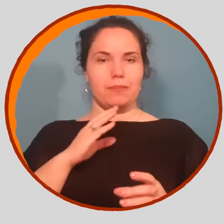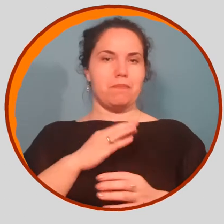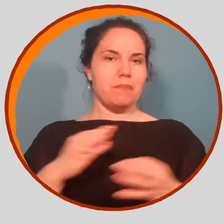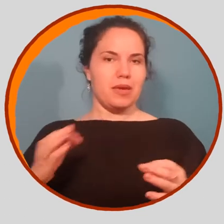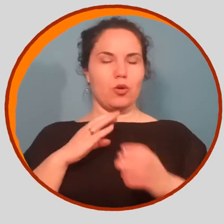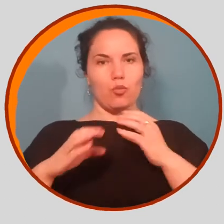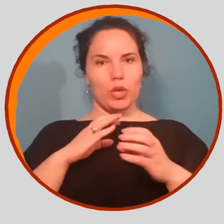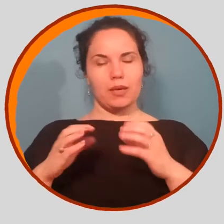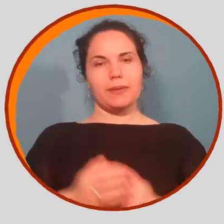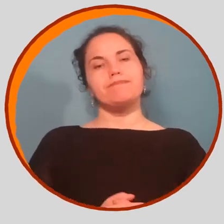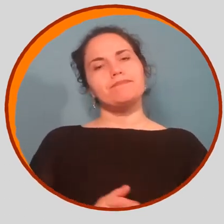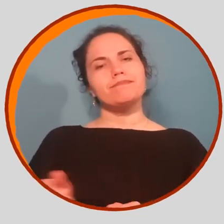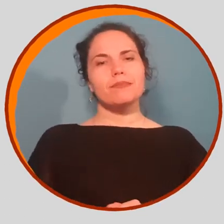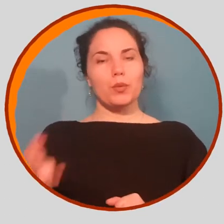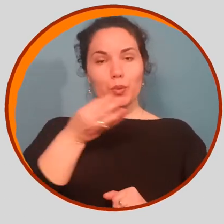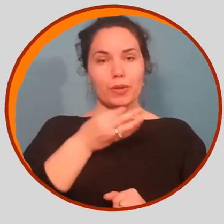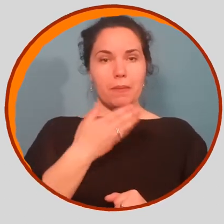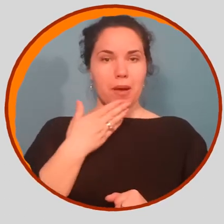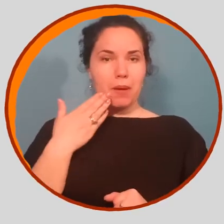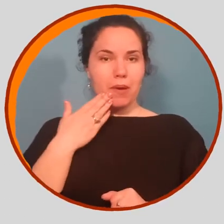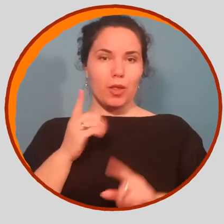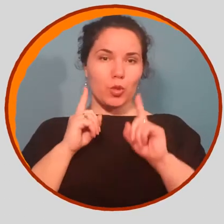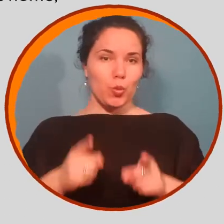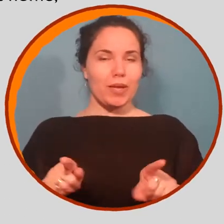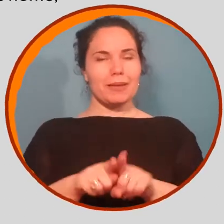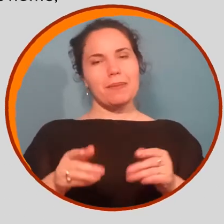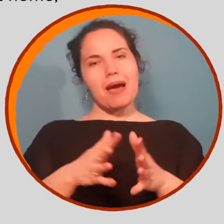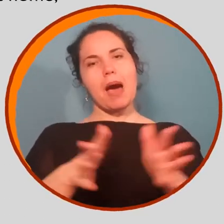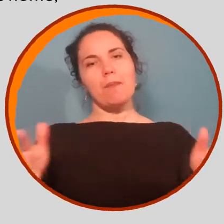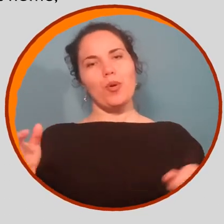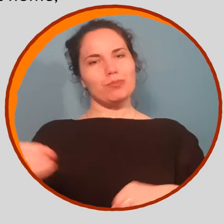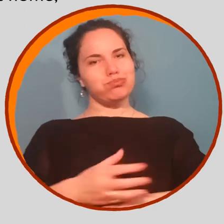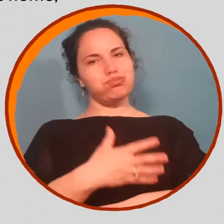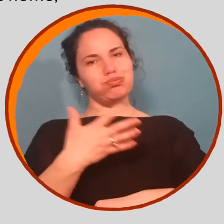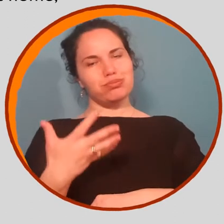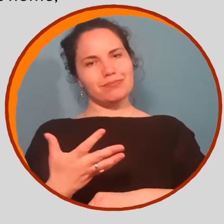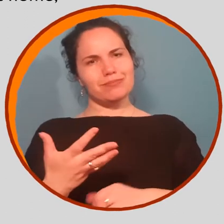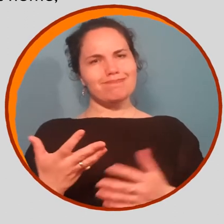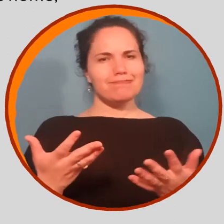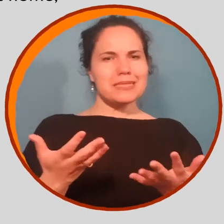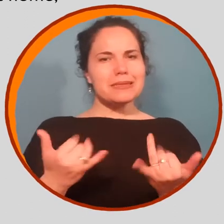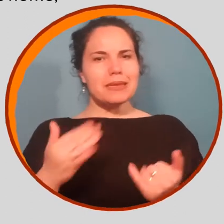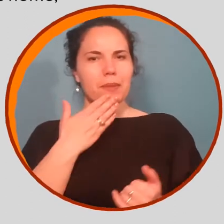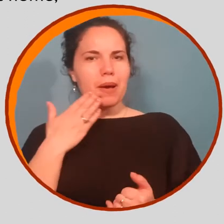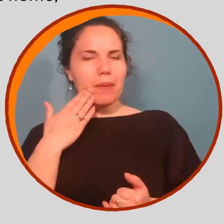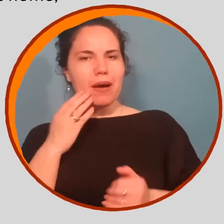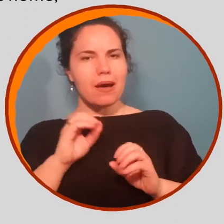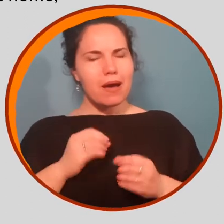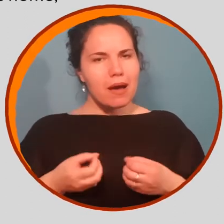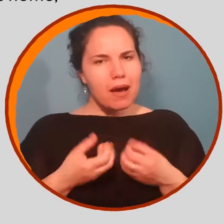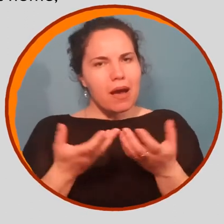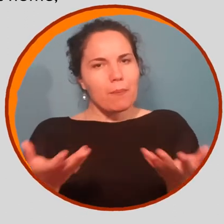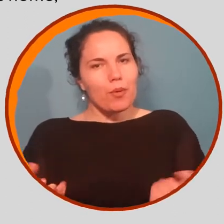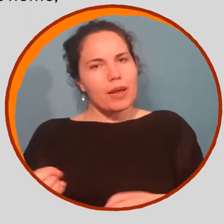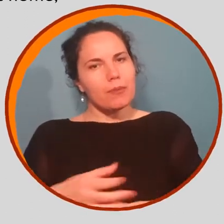shprehen në mënyrë dhe në mënyrë që të menaxhojnë emocionet dhe stresin e tyre? Prindrit mund të thonë që jam i stresuar, që jam i lodhur, që po përpiqem